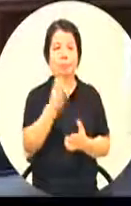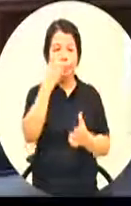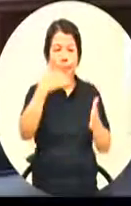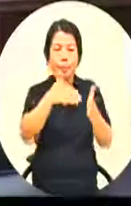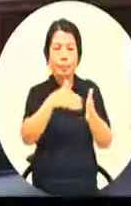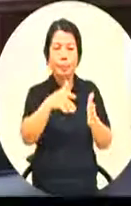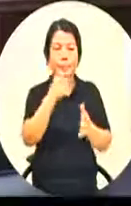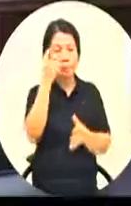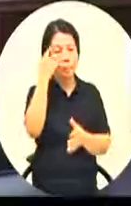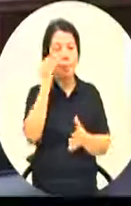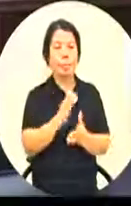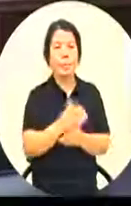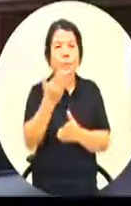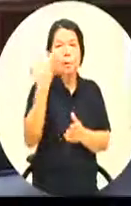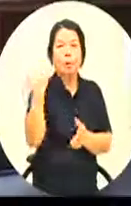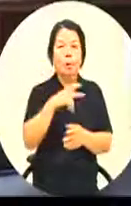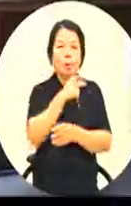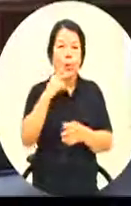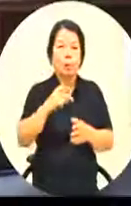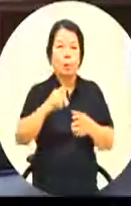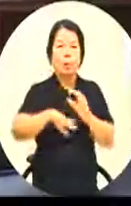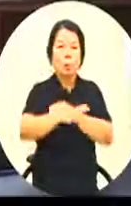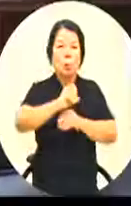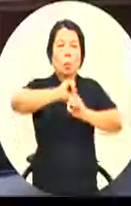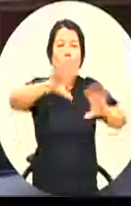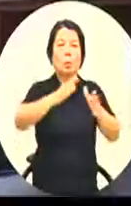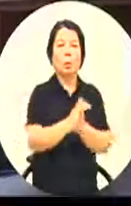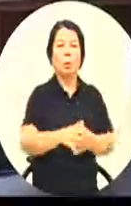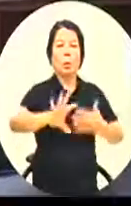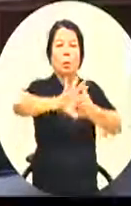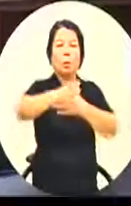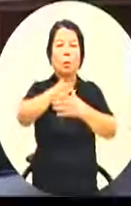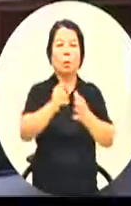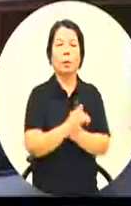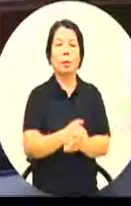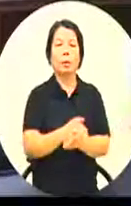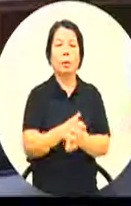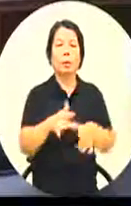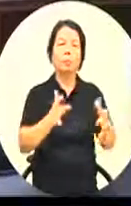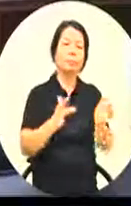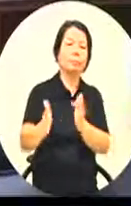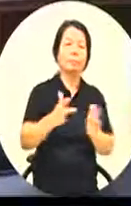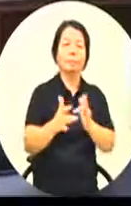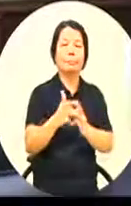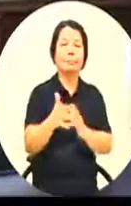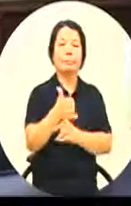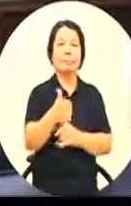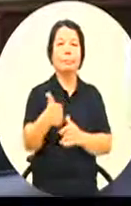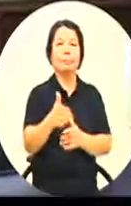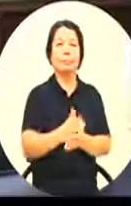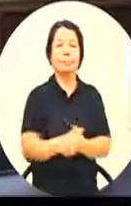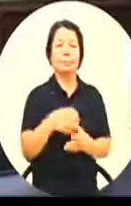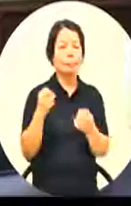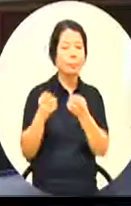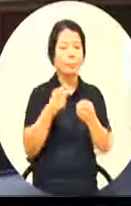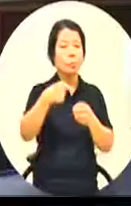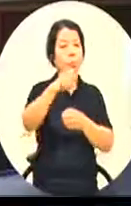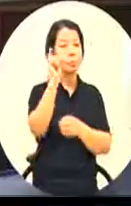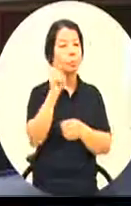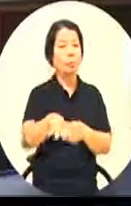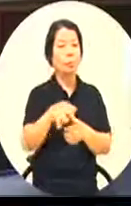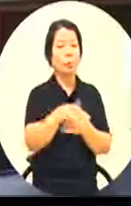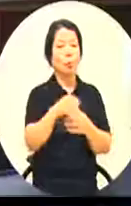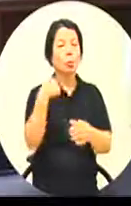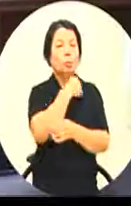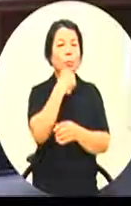突然想到说，以前有一个英语的广告是这样，在国外的一个流浪汉，两个流浪汉在讨论说你们要去哪里，他们说要去台湾